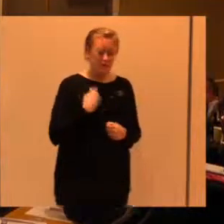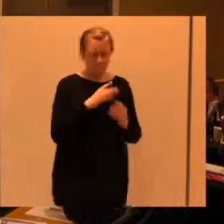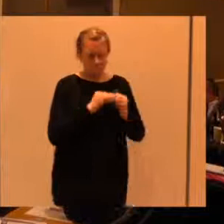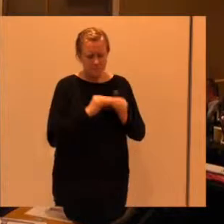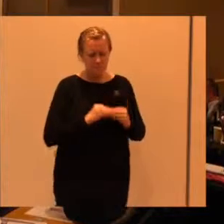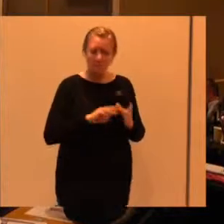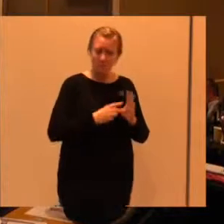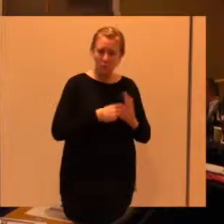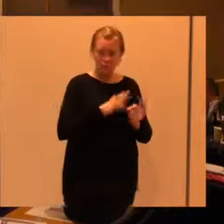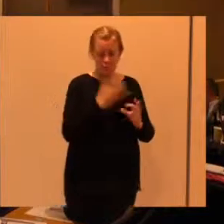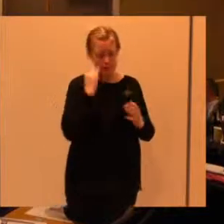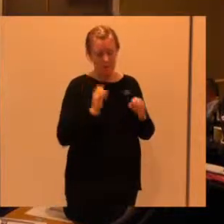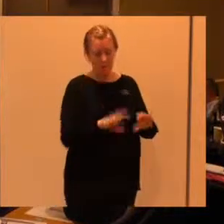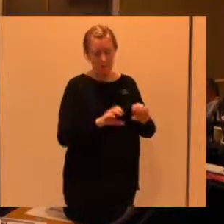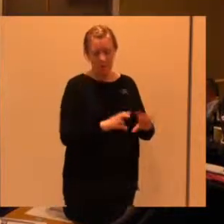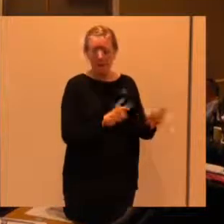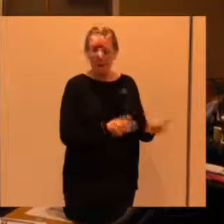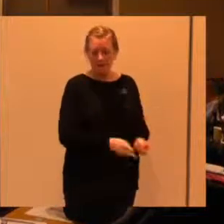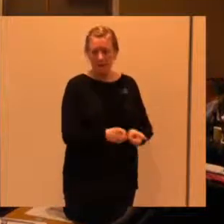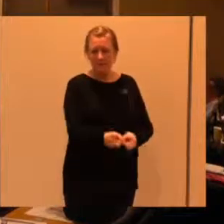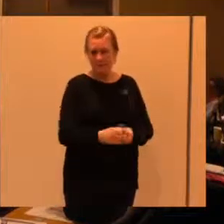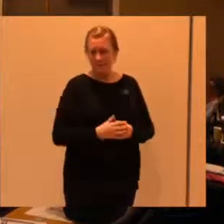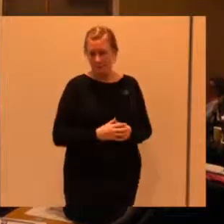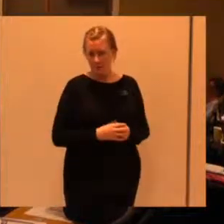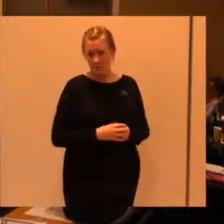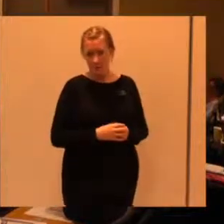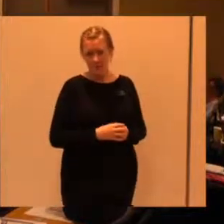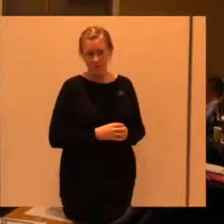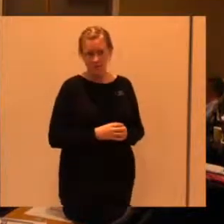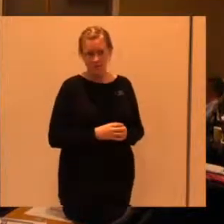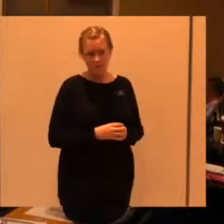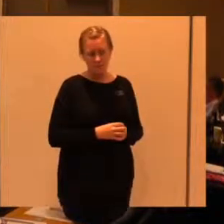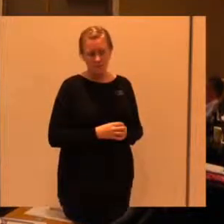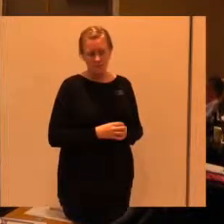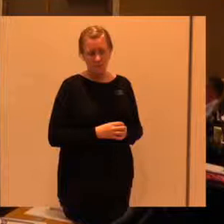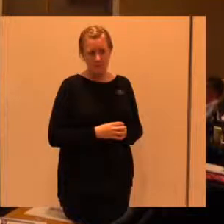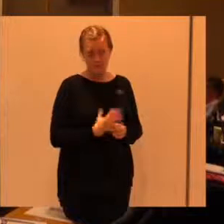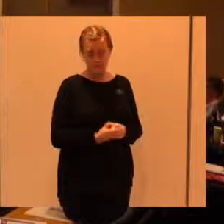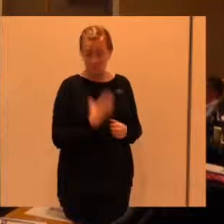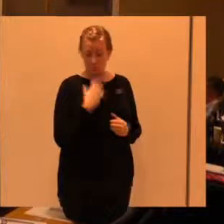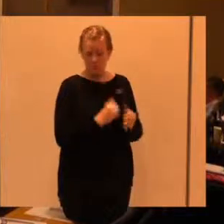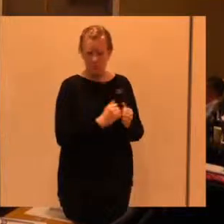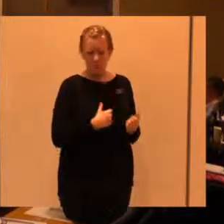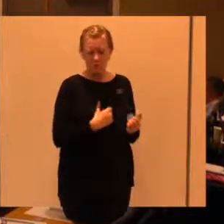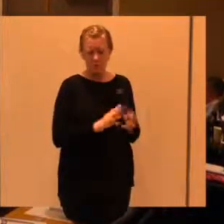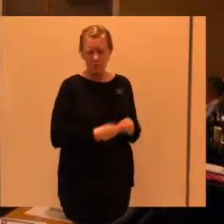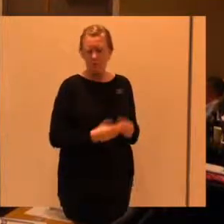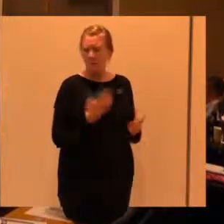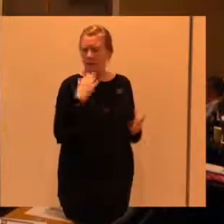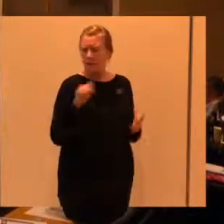kunna påverka i standarder. Och det är också ett sätt att få fram vad ska vi ställa för krav. Vilka krav ska vi